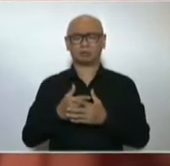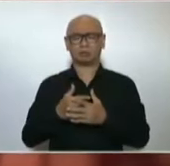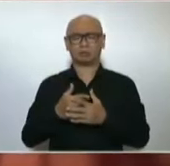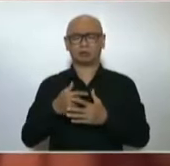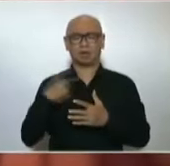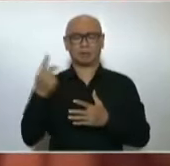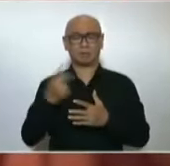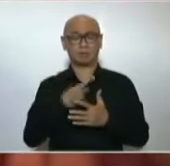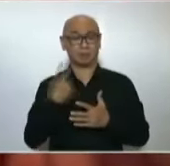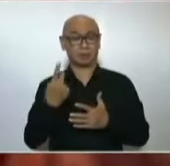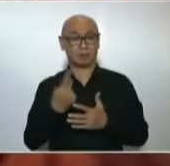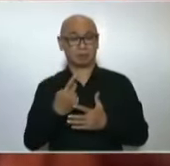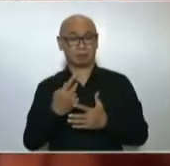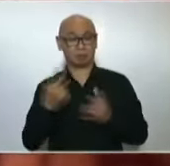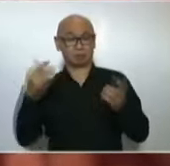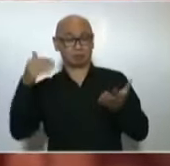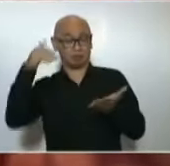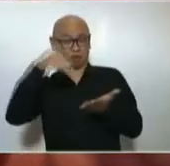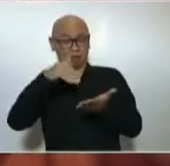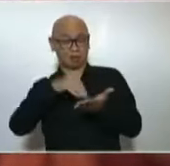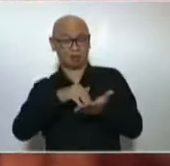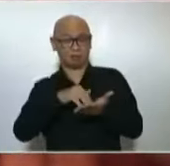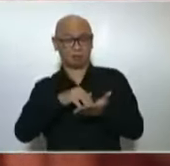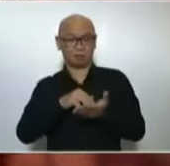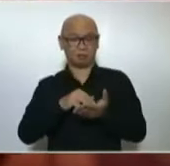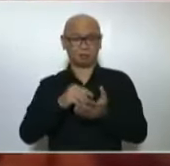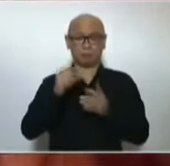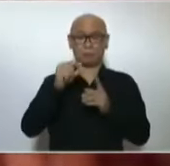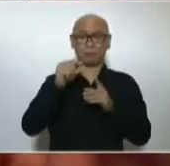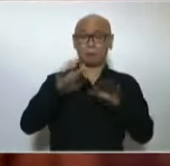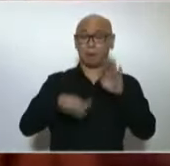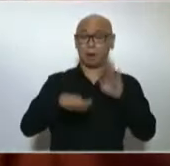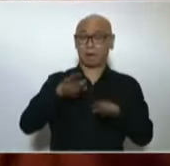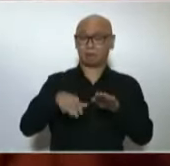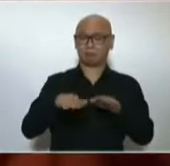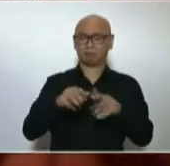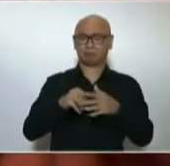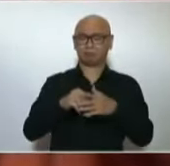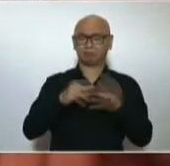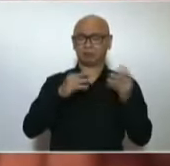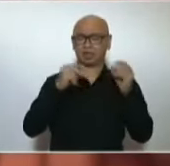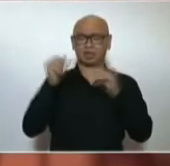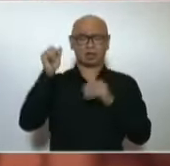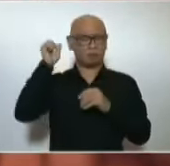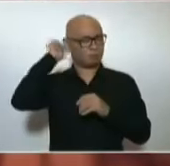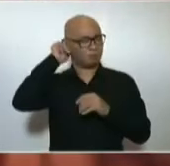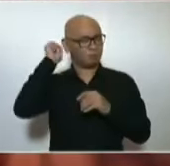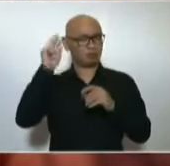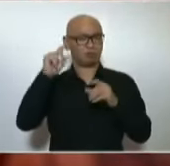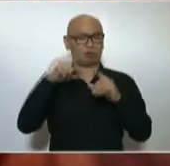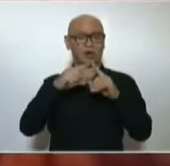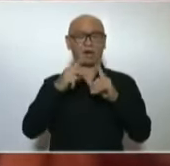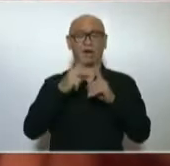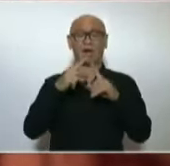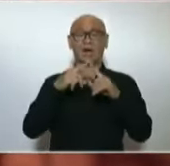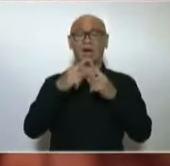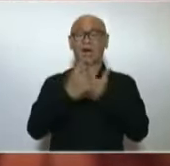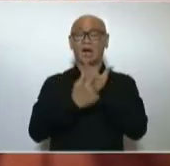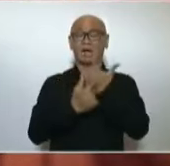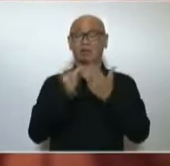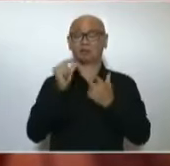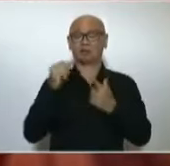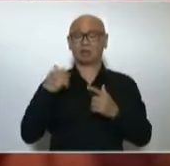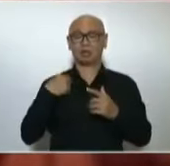ketika kami berkunjung ke pasar Ungaran kami berdialog dengan Bu Rahayu menginginkan